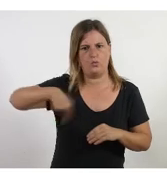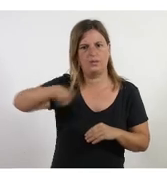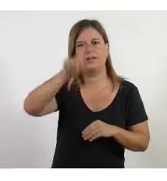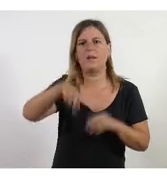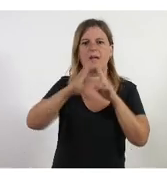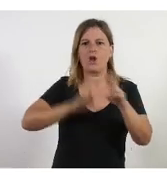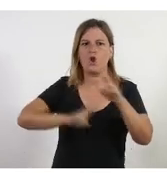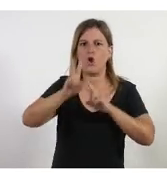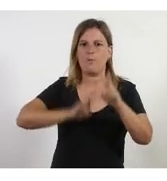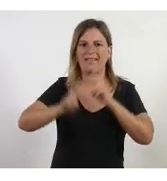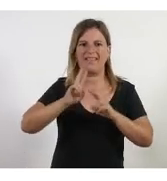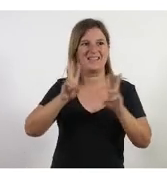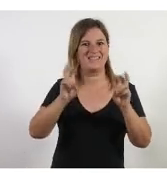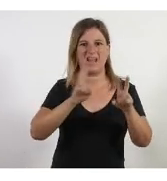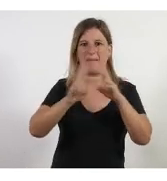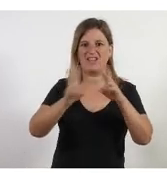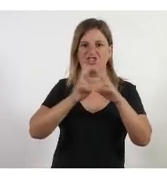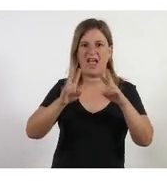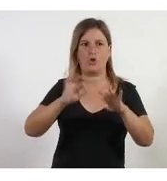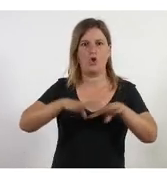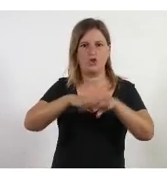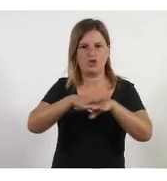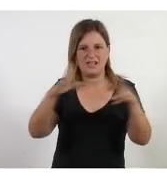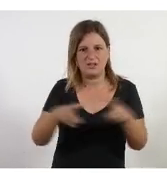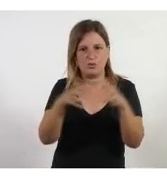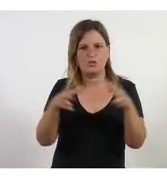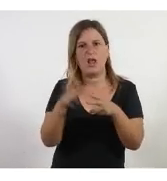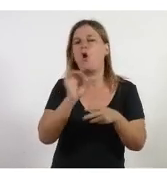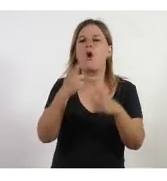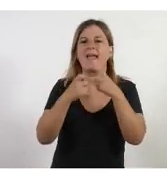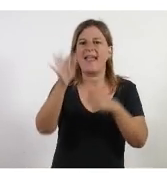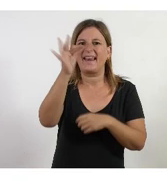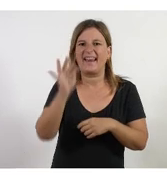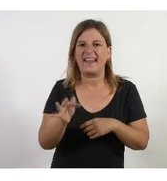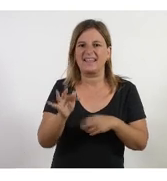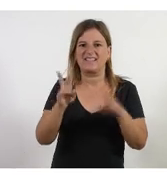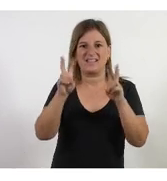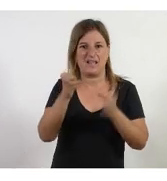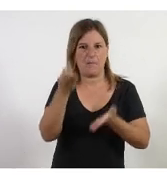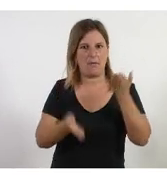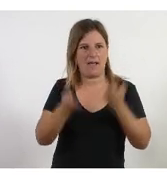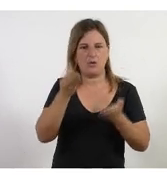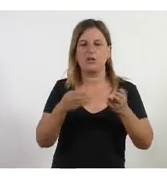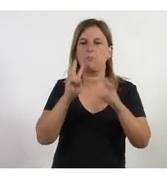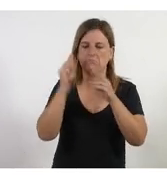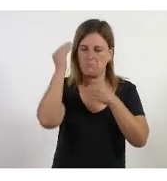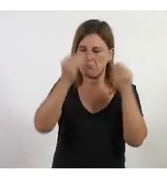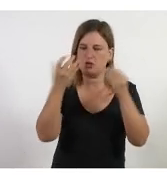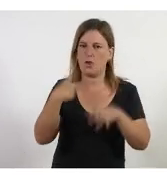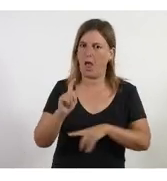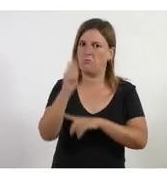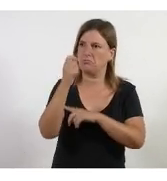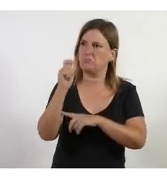ens feu a la xarxa, al chat, a xarxes socials, a les enquestes de valoració, creiem que ho hem aconseguit i, per